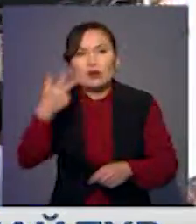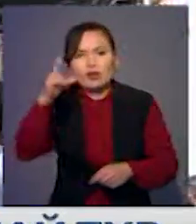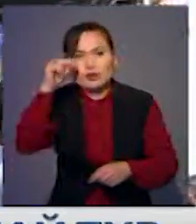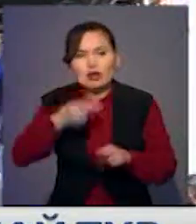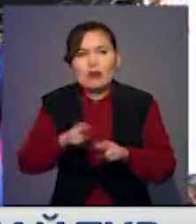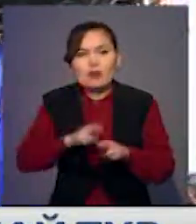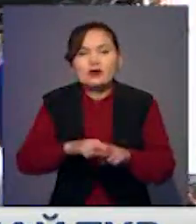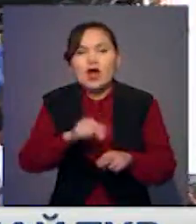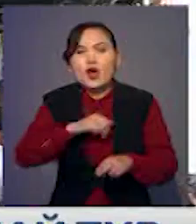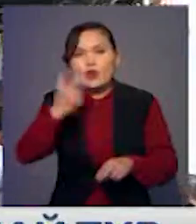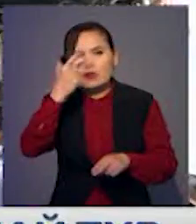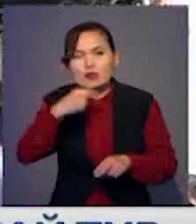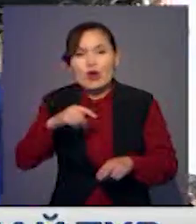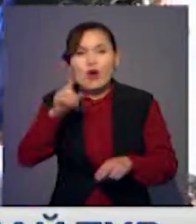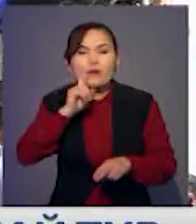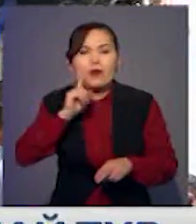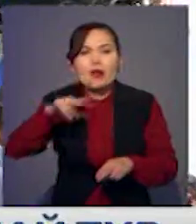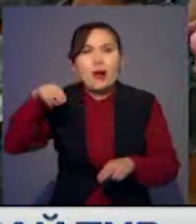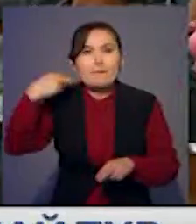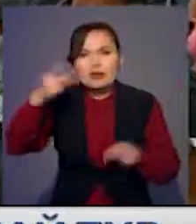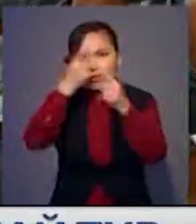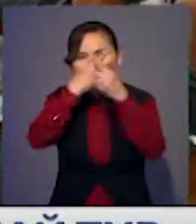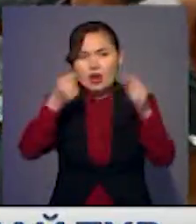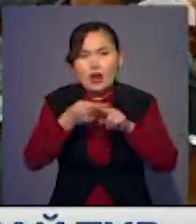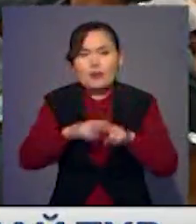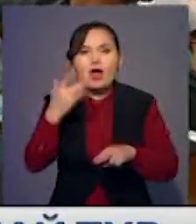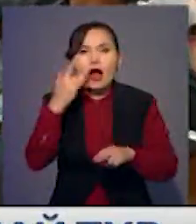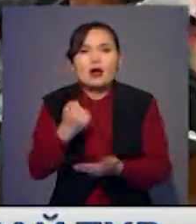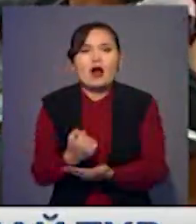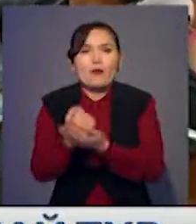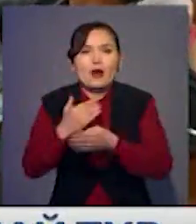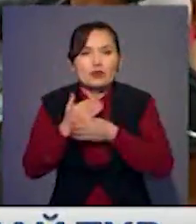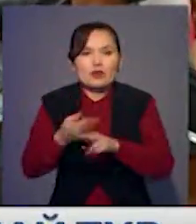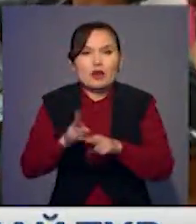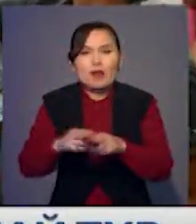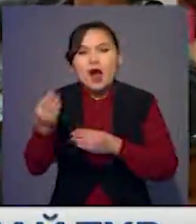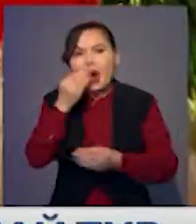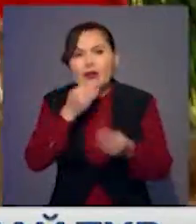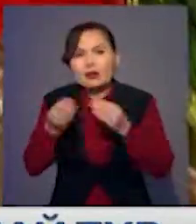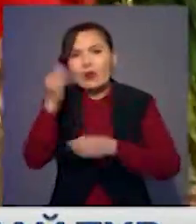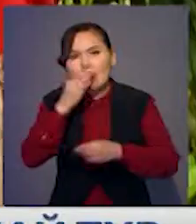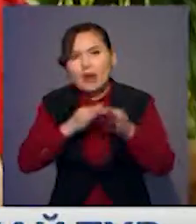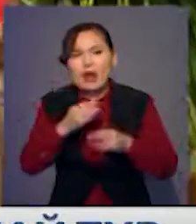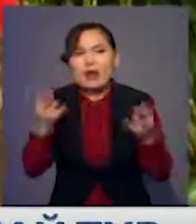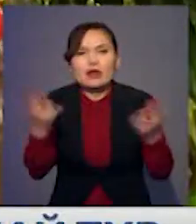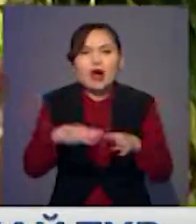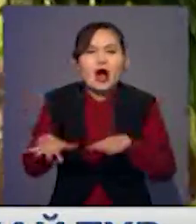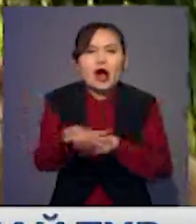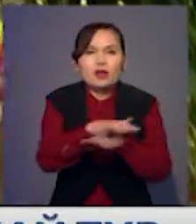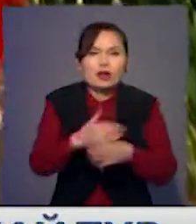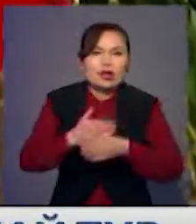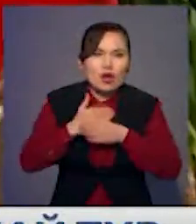күні өзі уақытша президент деп жариялады. Ақштың қолдауына ие болған ол азық-түлік пен дәрі-дәрмекке зәру